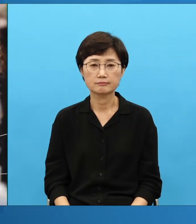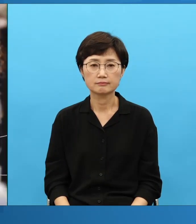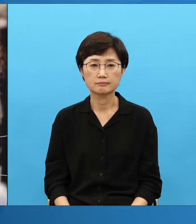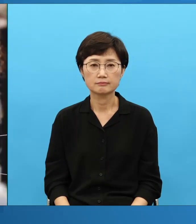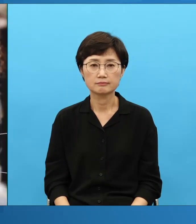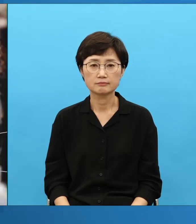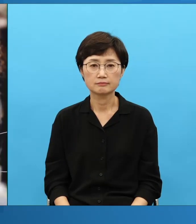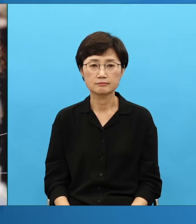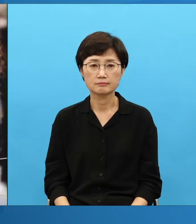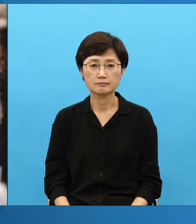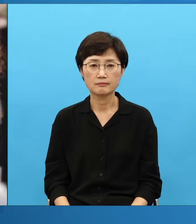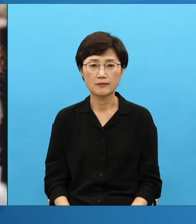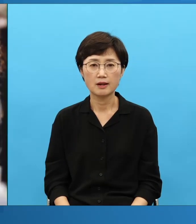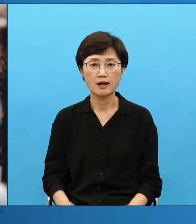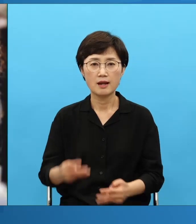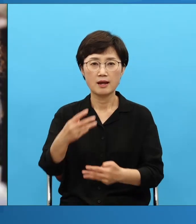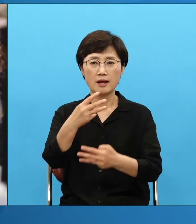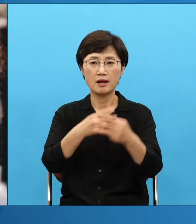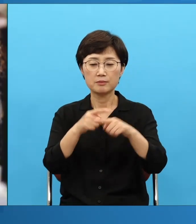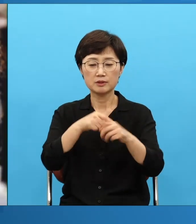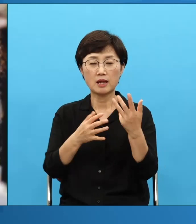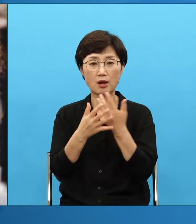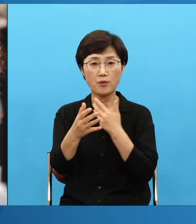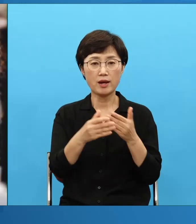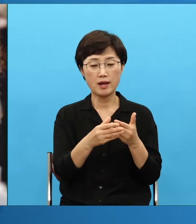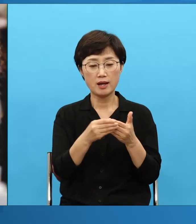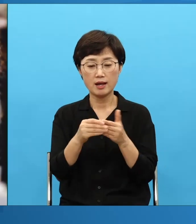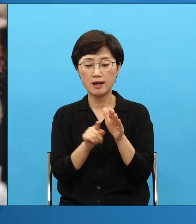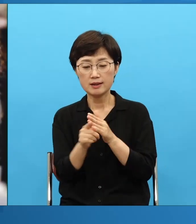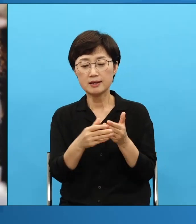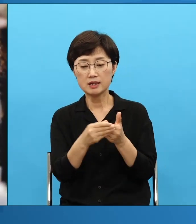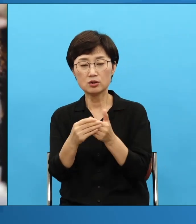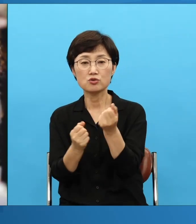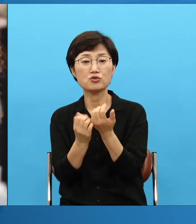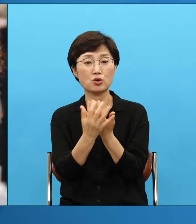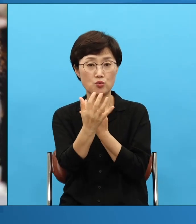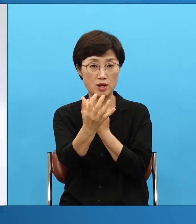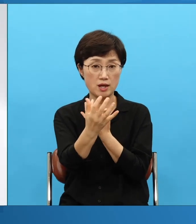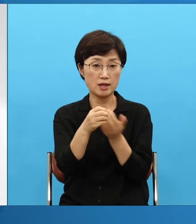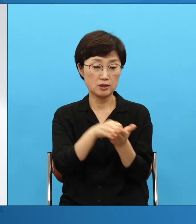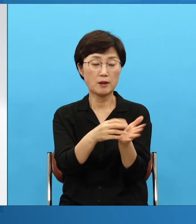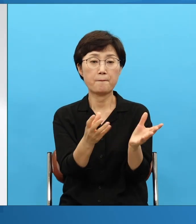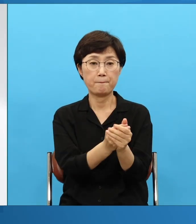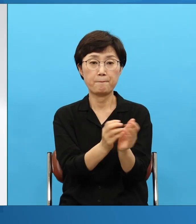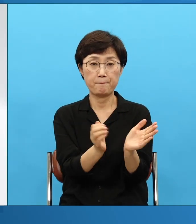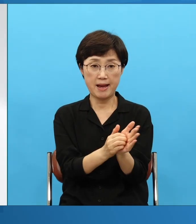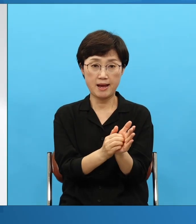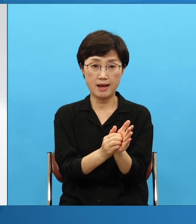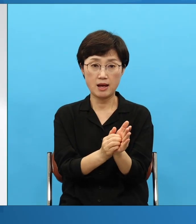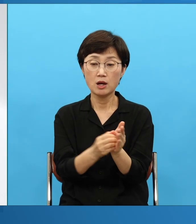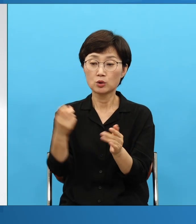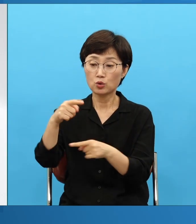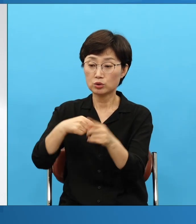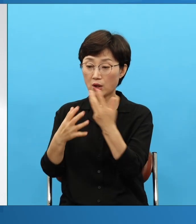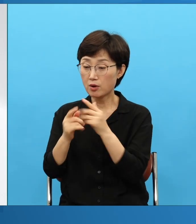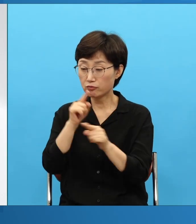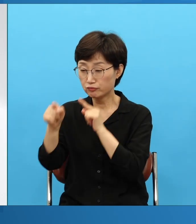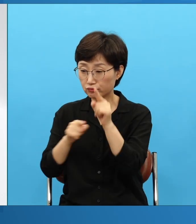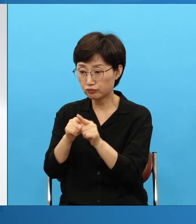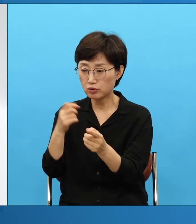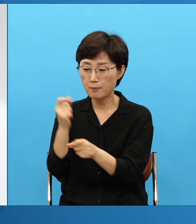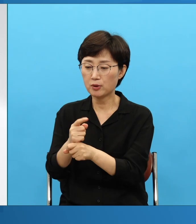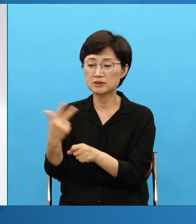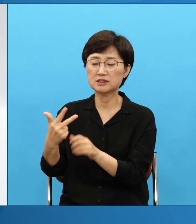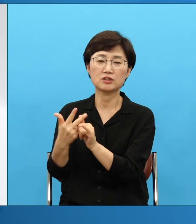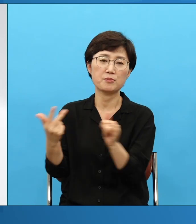리더 수련회 등록이 완료되었고 랩넌트 대회 등록도 7,000명이 넘어가고 있습니다. QR코드로 간단하게 등록할 수 있는